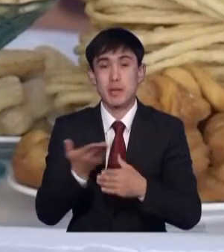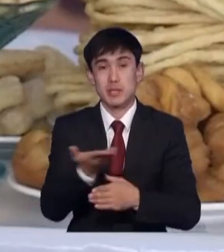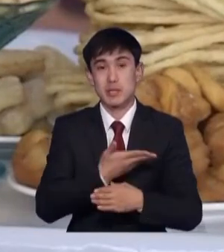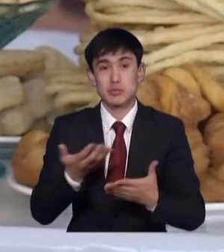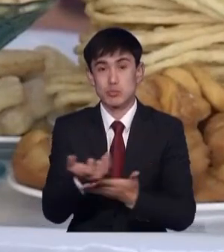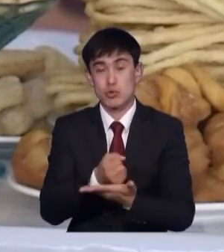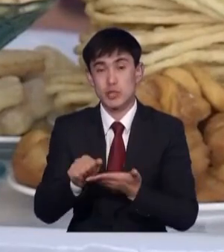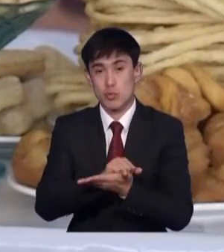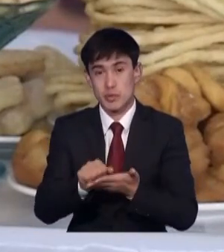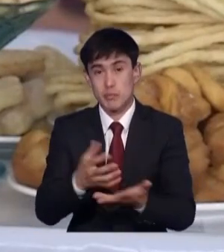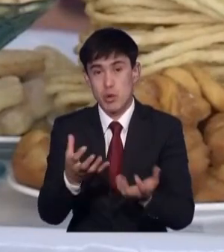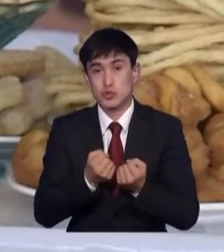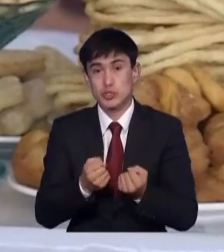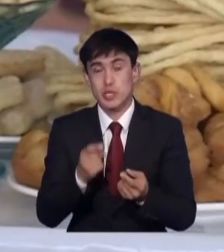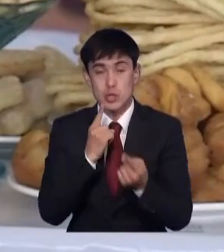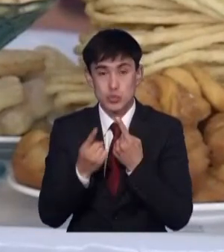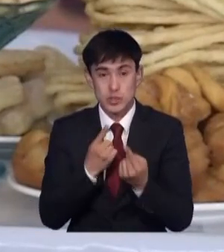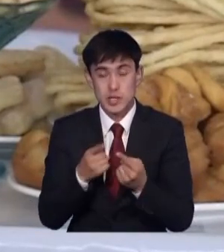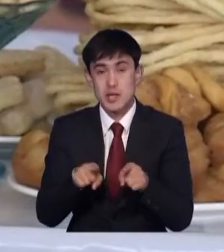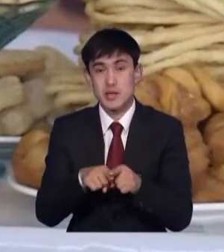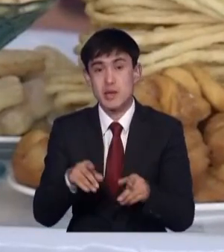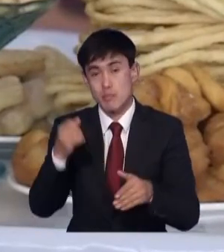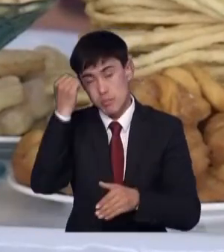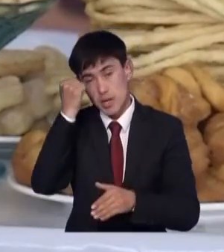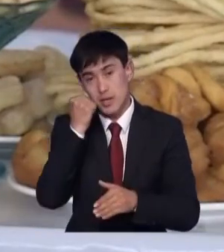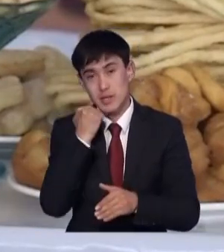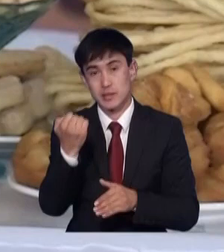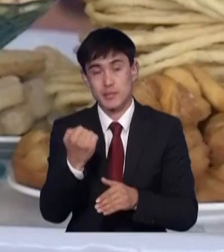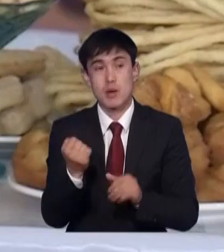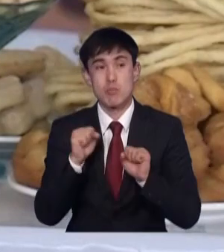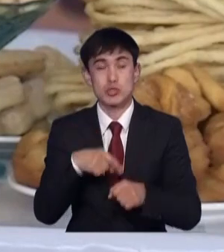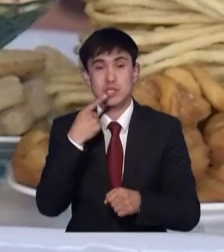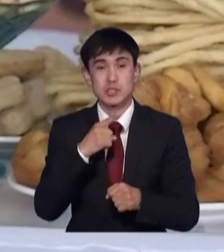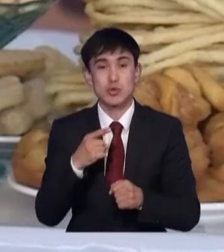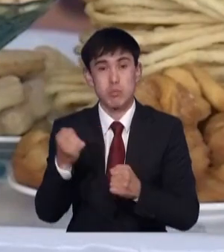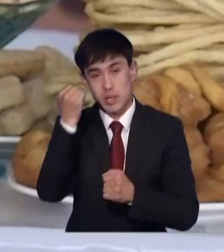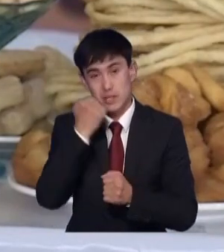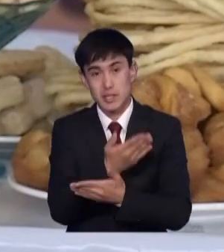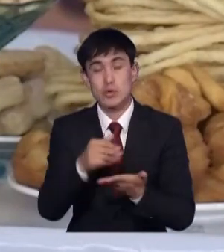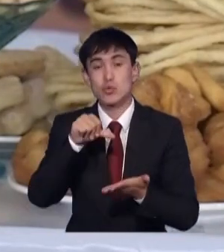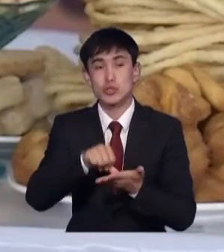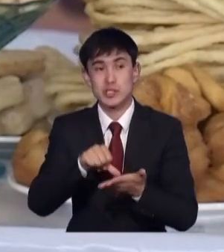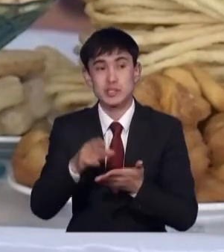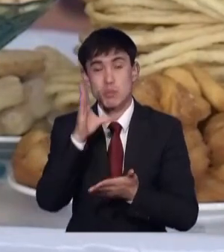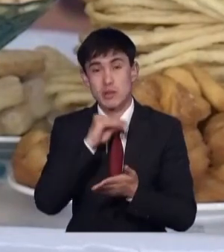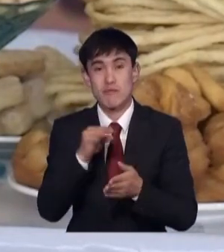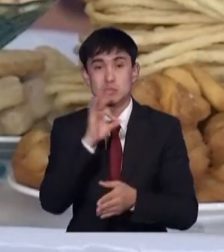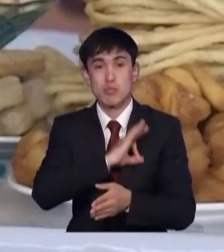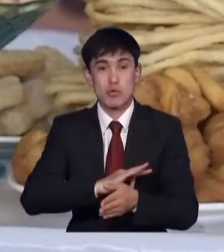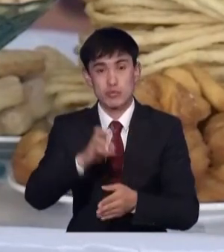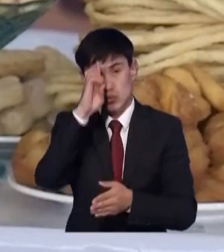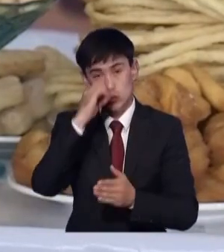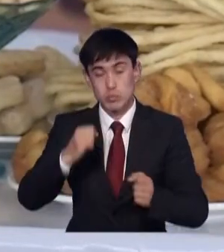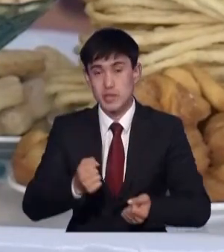сборе документов и получении консультации я им очень благодарна можно сказать что благодаря их участию я смогла воспользоваться